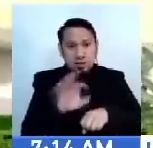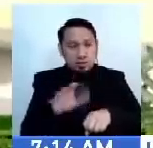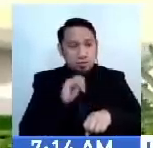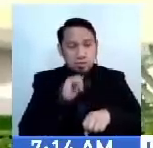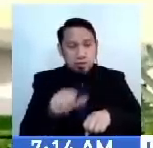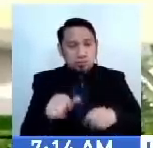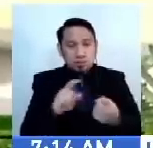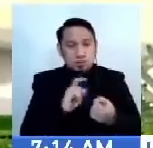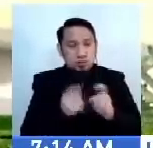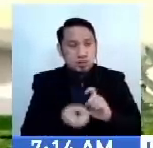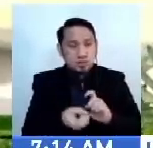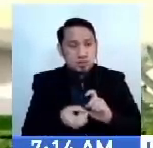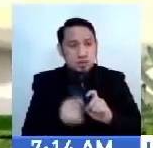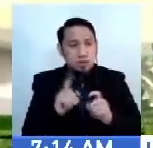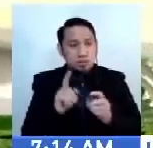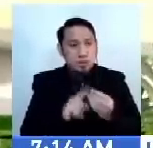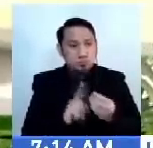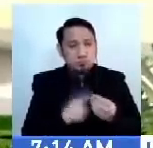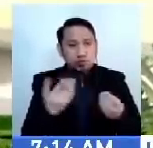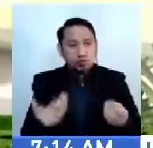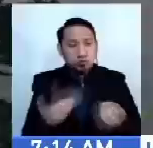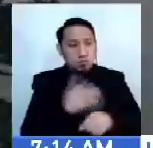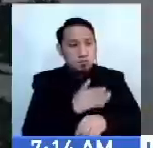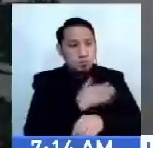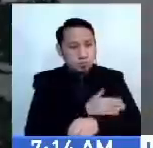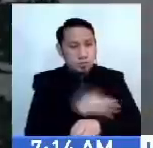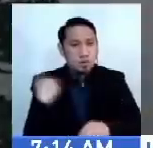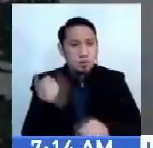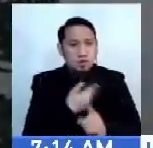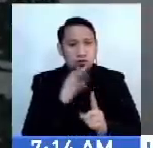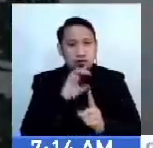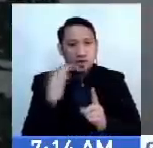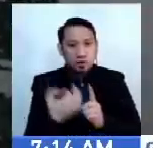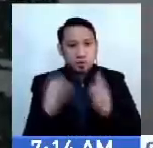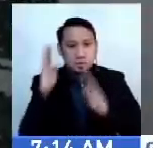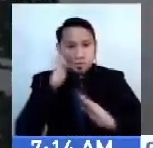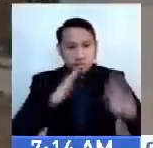change. Yan ang unang balita ni Darling Kai.